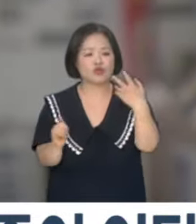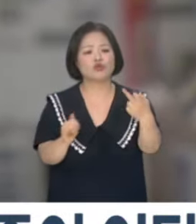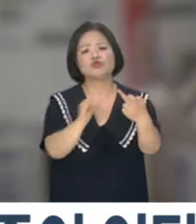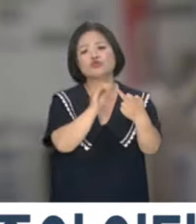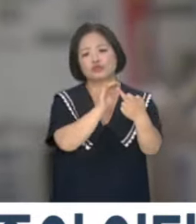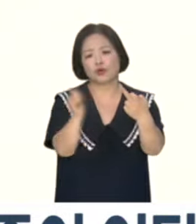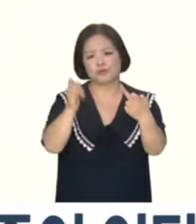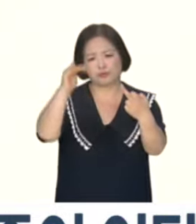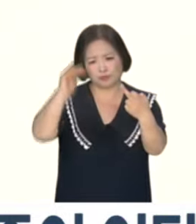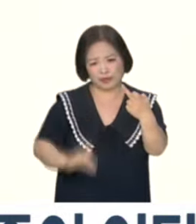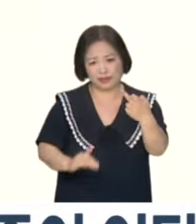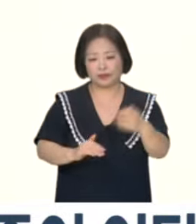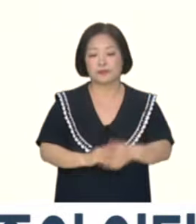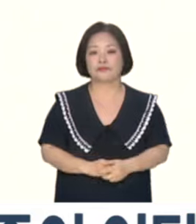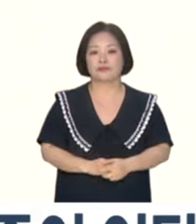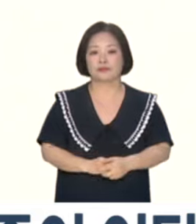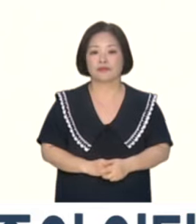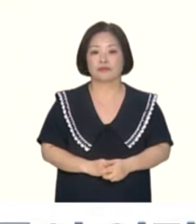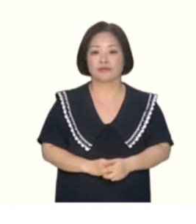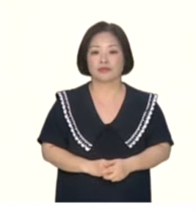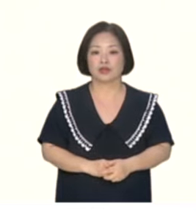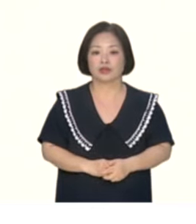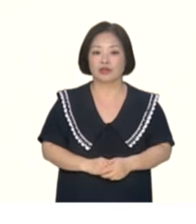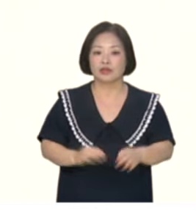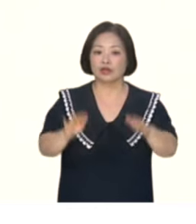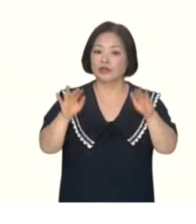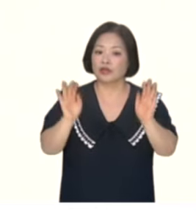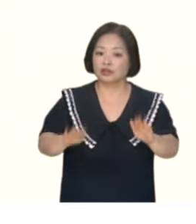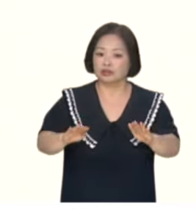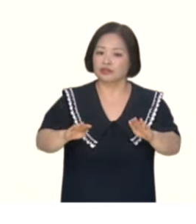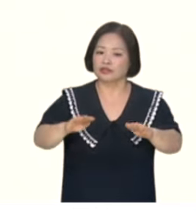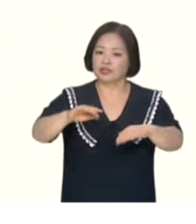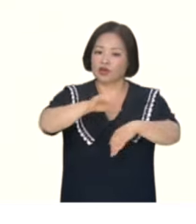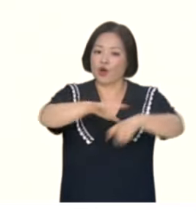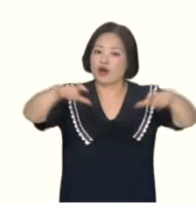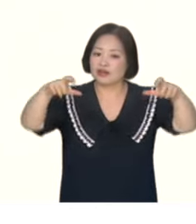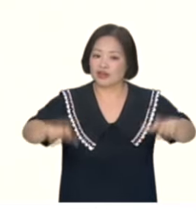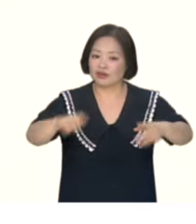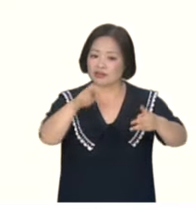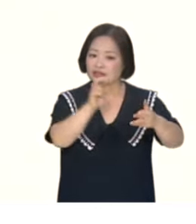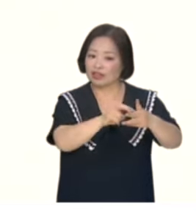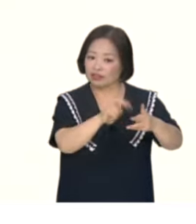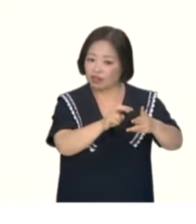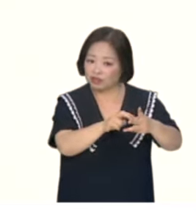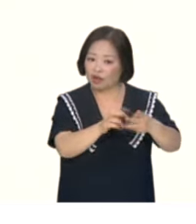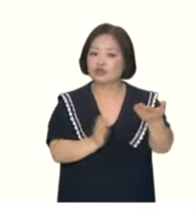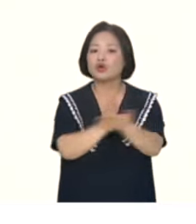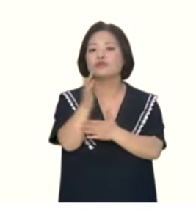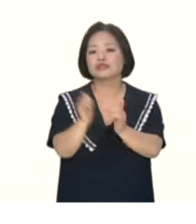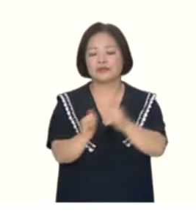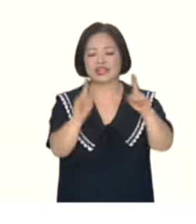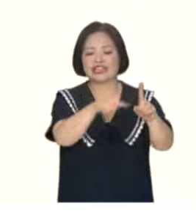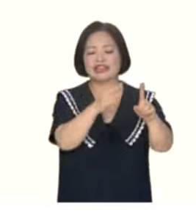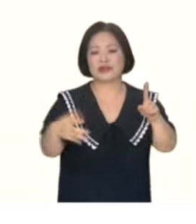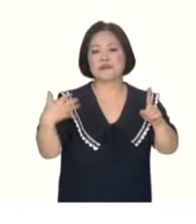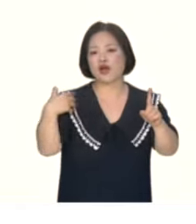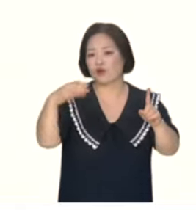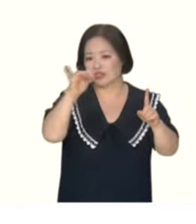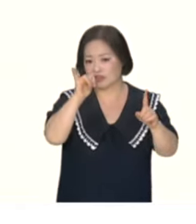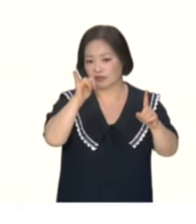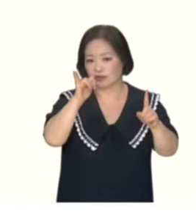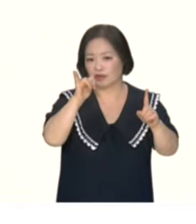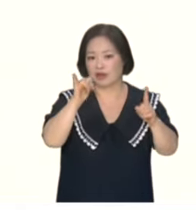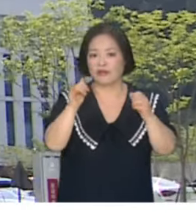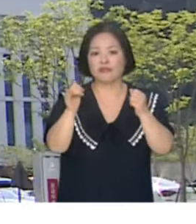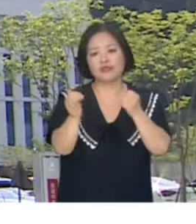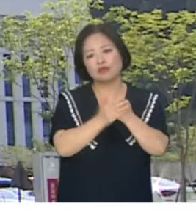됩니다. 권역센터의 절반 가까이가 전문의 혼자 근무를 하고 있습니다. 응급 환자가 2명이면 둘 중에